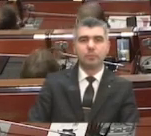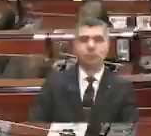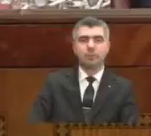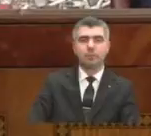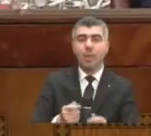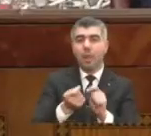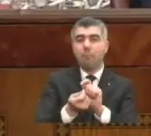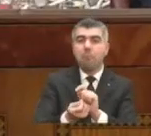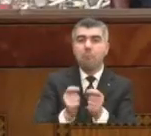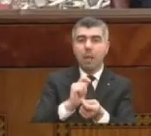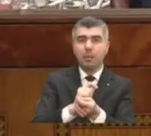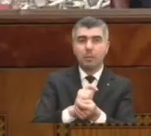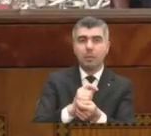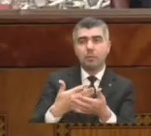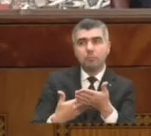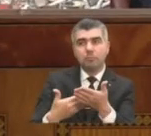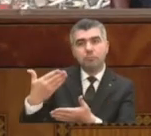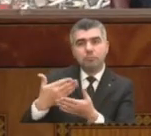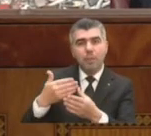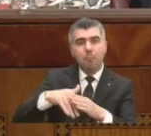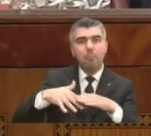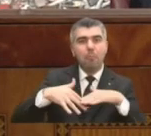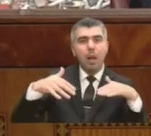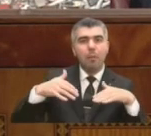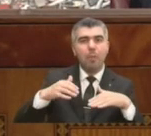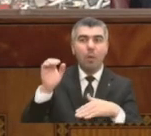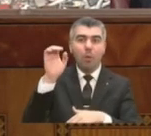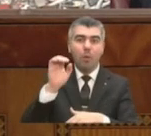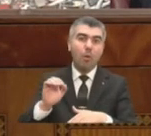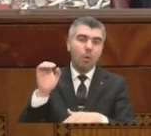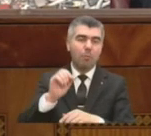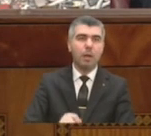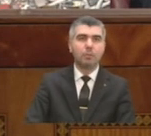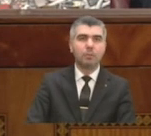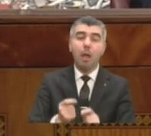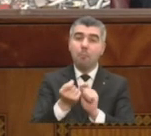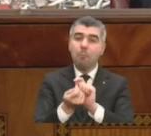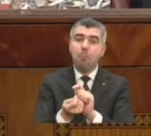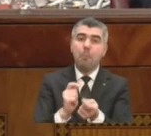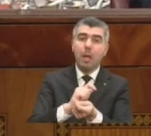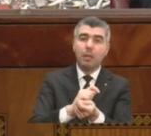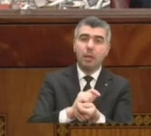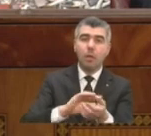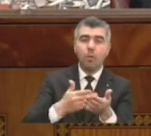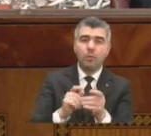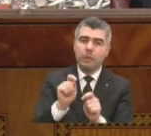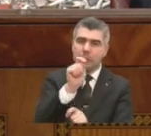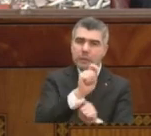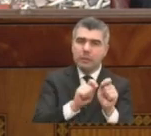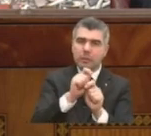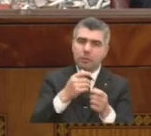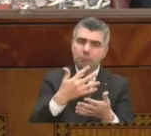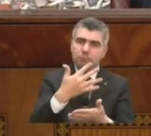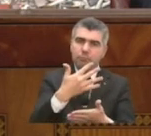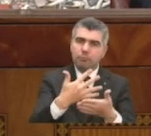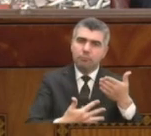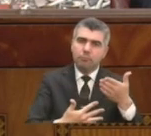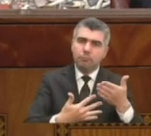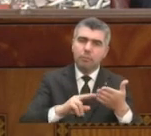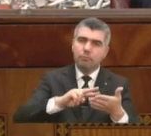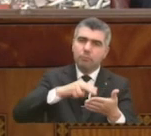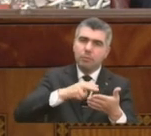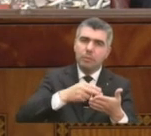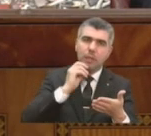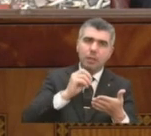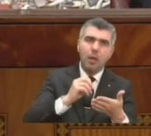اعاده النظر في علاقته مع البرلماني الاوروبي واخداعها لتقييم شامل لاتحاد القرارات